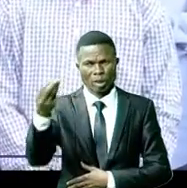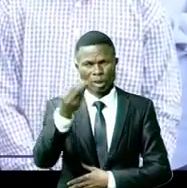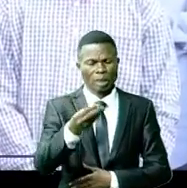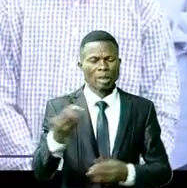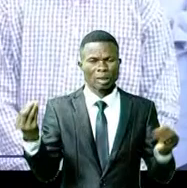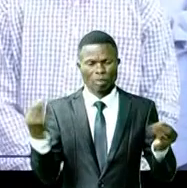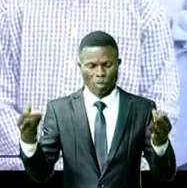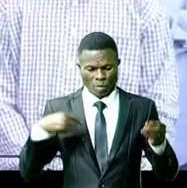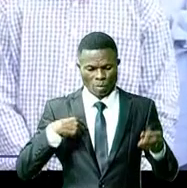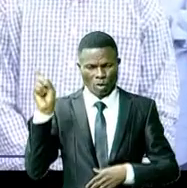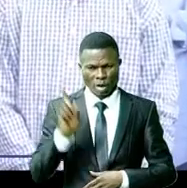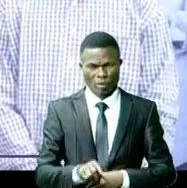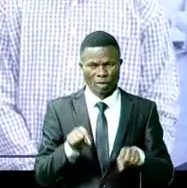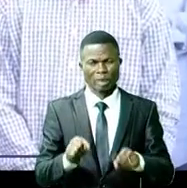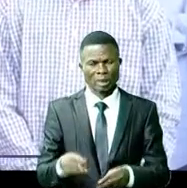raison d'être ici.